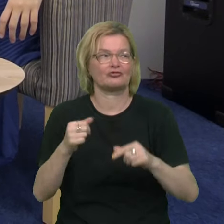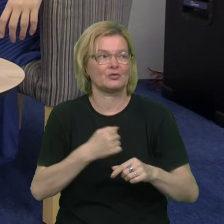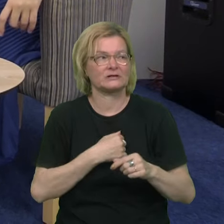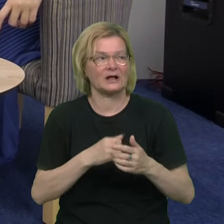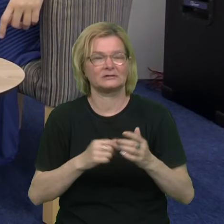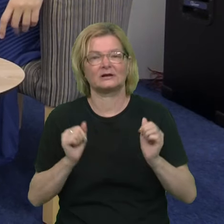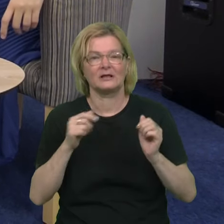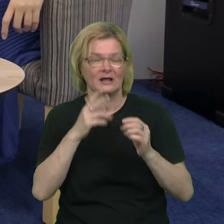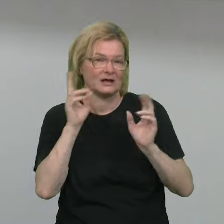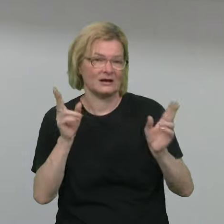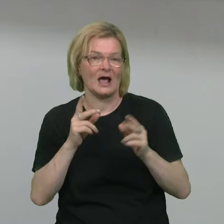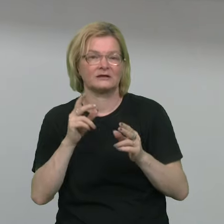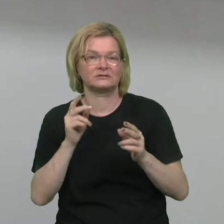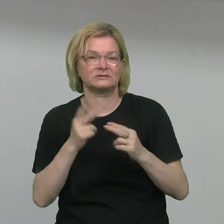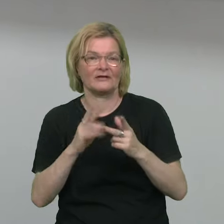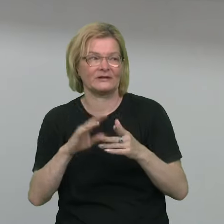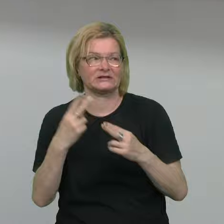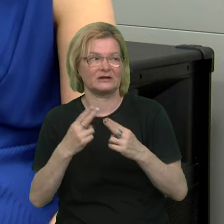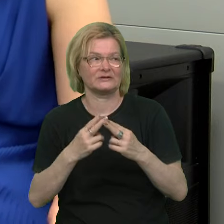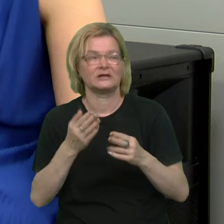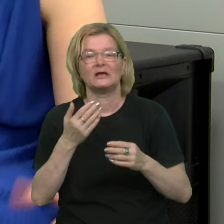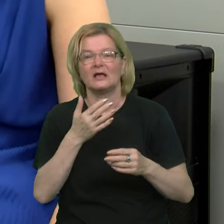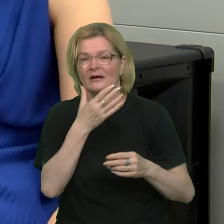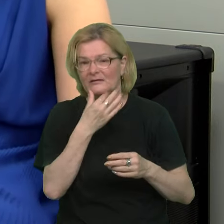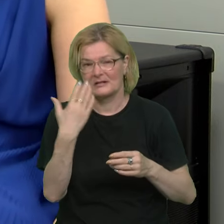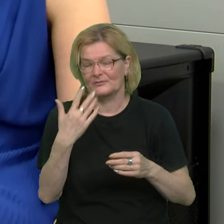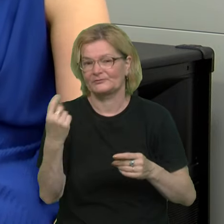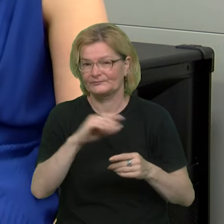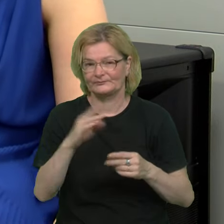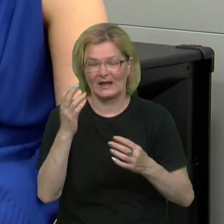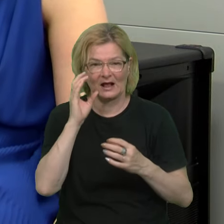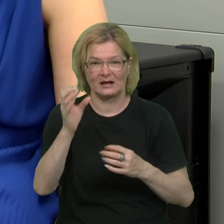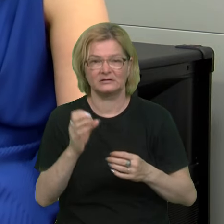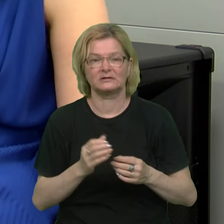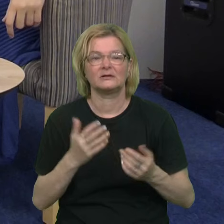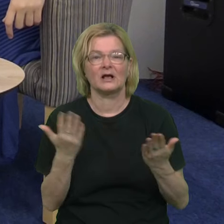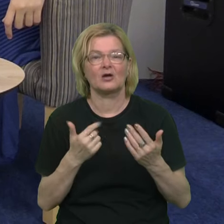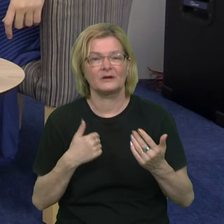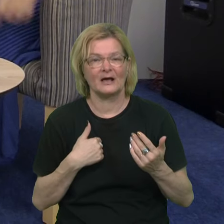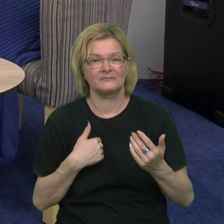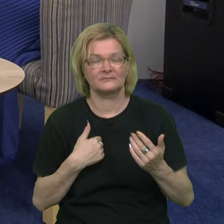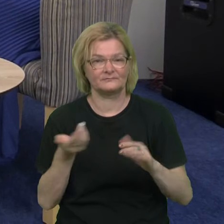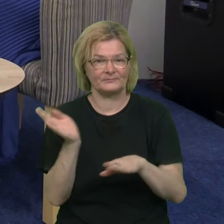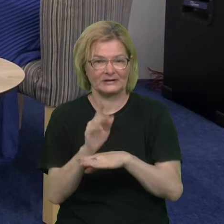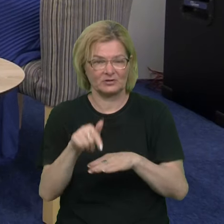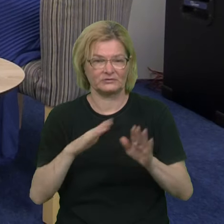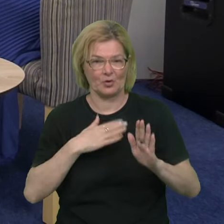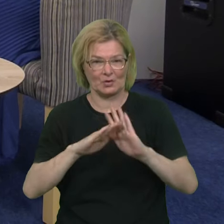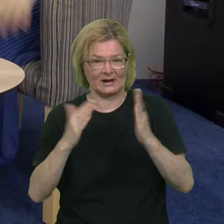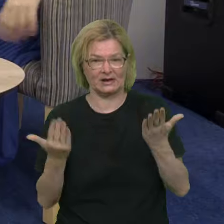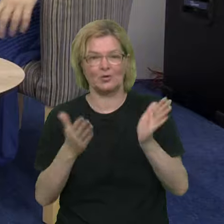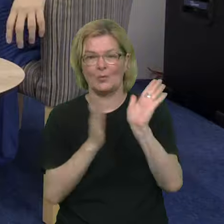dobro nam došla u Zadar i na Adriatic televiziju. Dobar dan, lijep pozdrav vama i svim vašim gledateljima. U Zadru si, kako bi nam